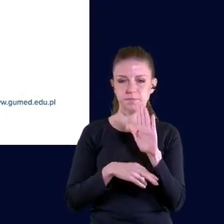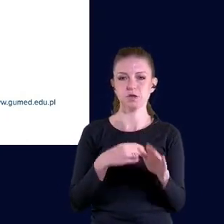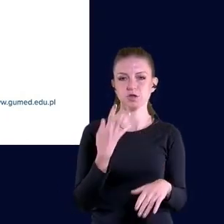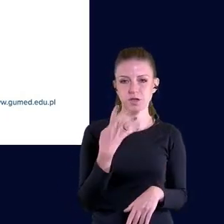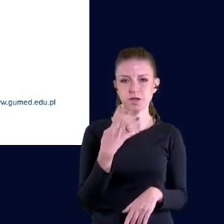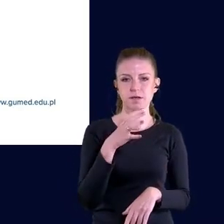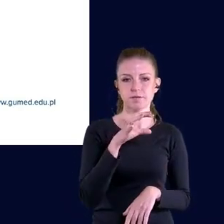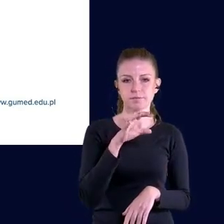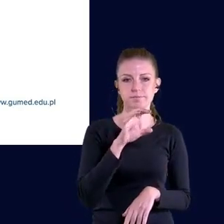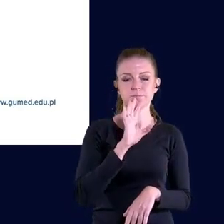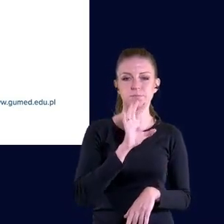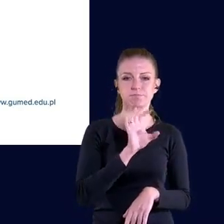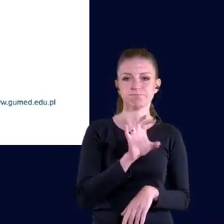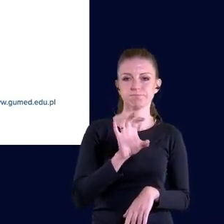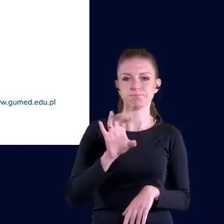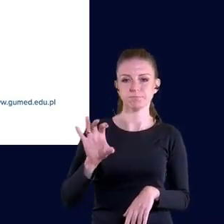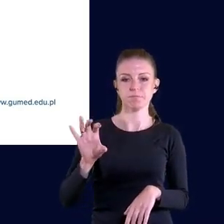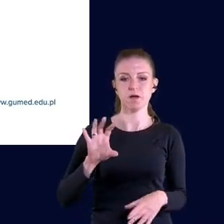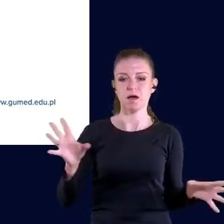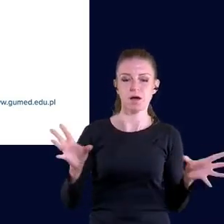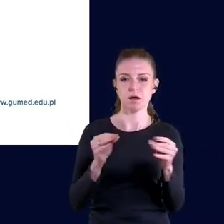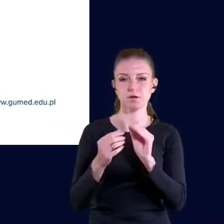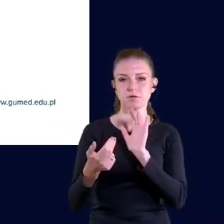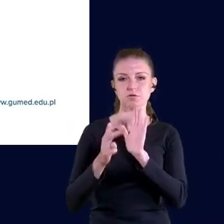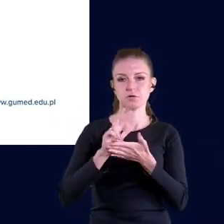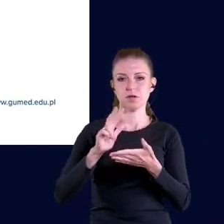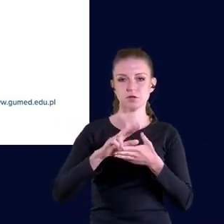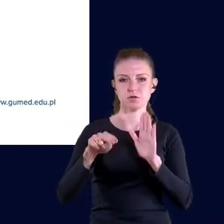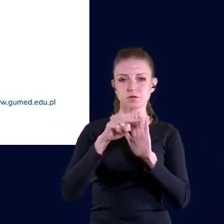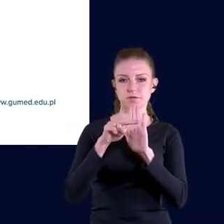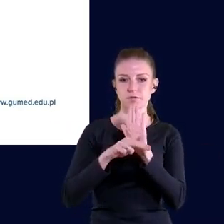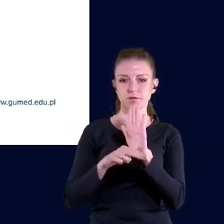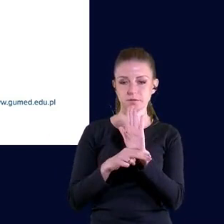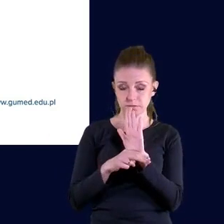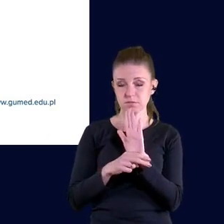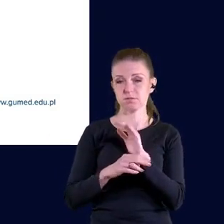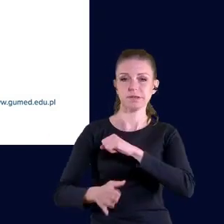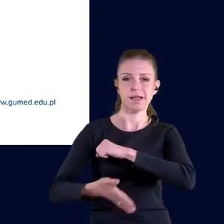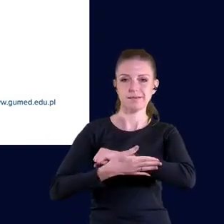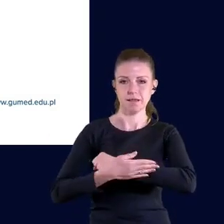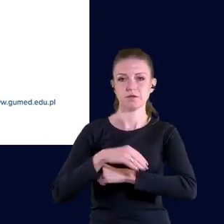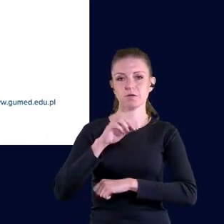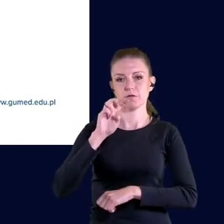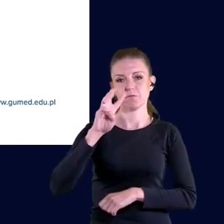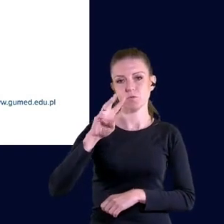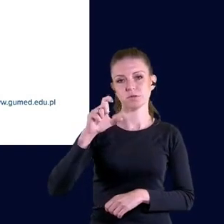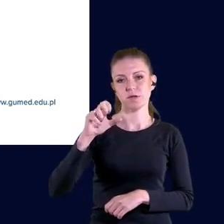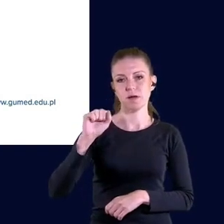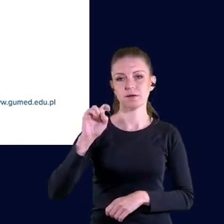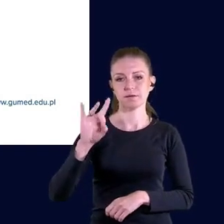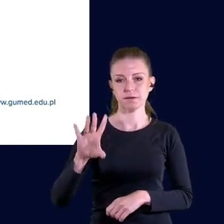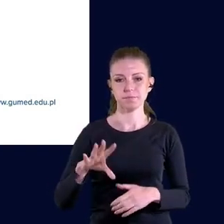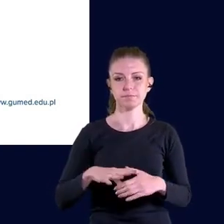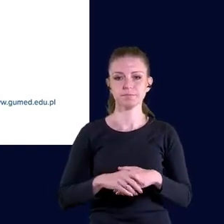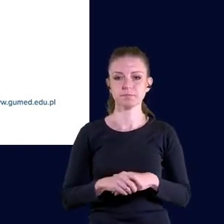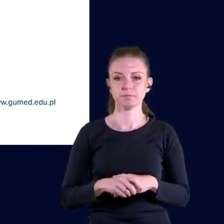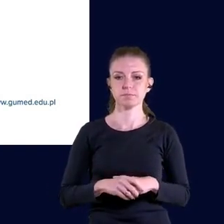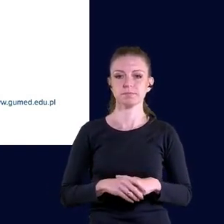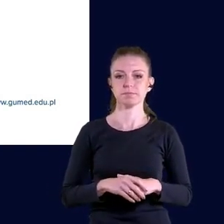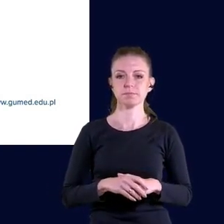które znowuż tworzą pewne cztery zasady w tagged dotyczące percepcji funkcjonalności